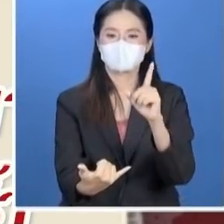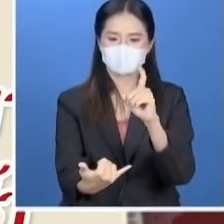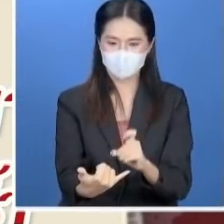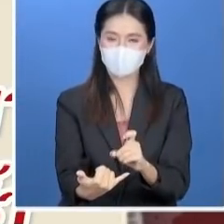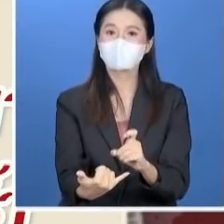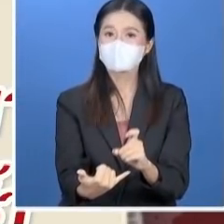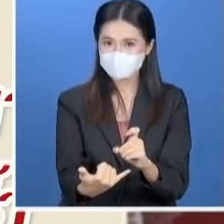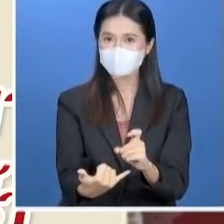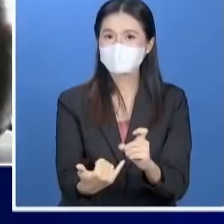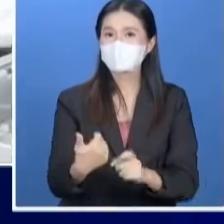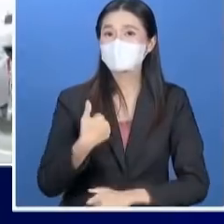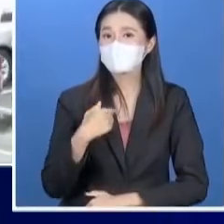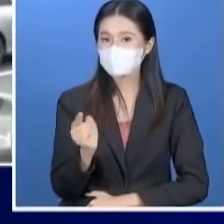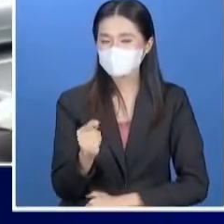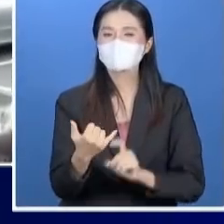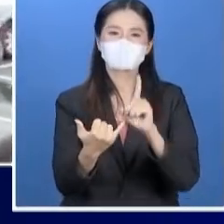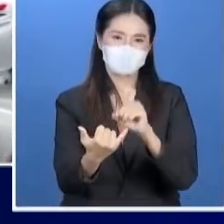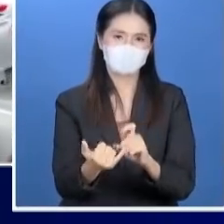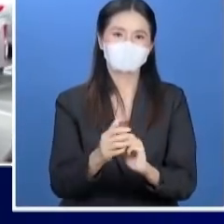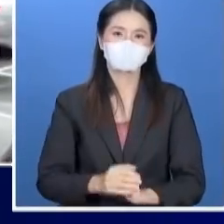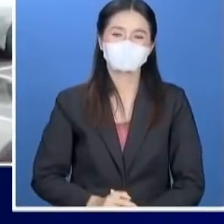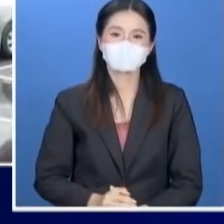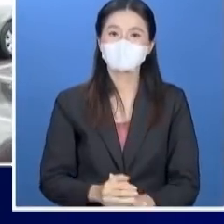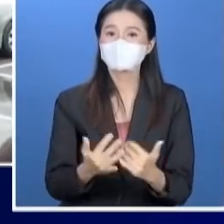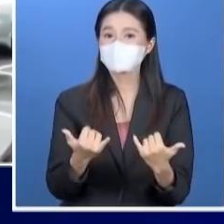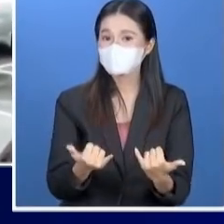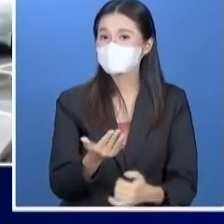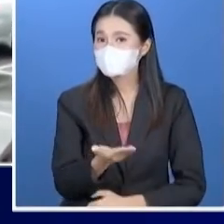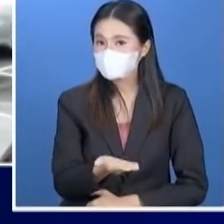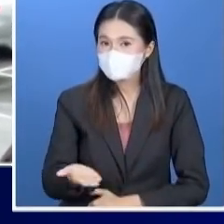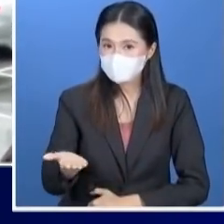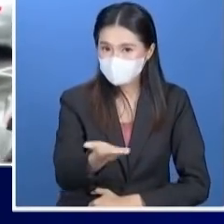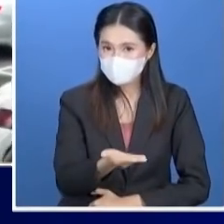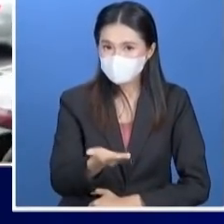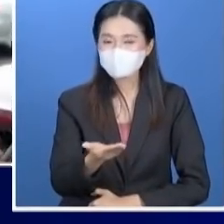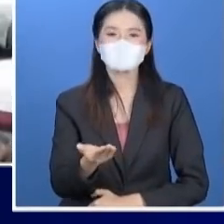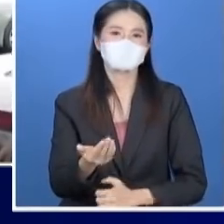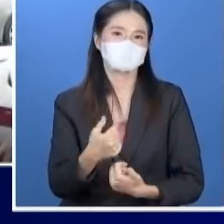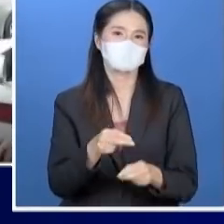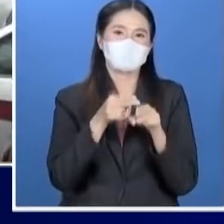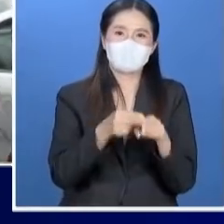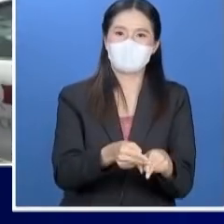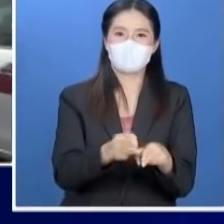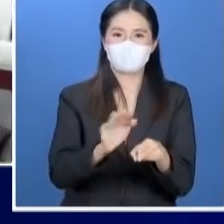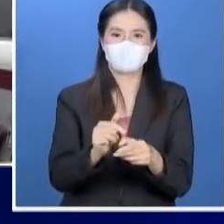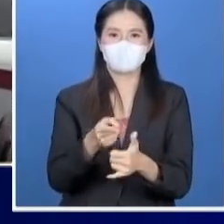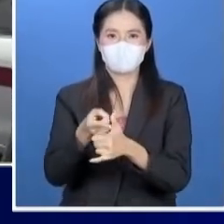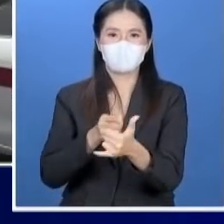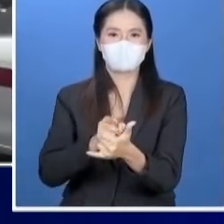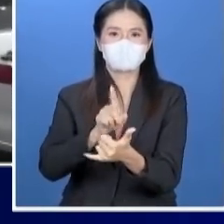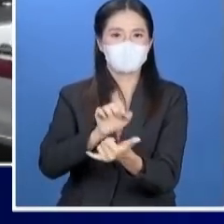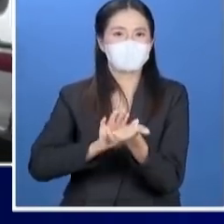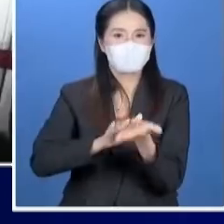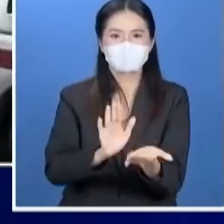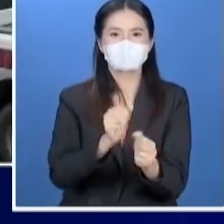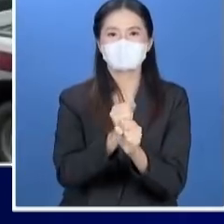น้ำและนำไปสู่การเสียชีวิตนะครับเพราะฉะนั้นเนี่ยย้ำอีกครั้งหนึ่งไม่ใช่อุบัติเหตุและไม่ใช่การฆาตกรรมแ